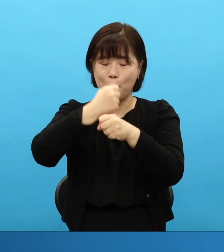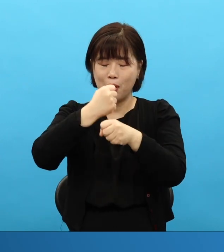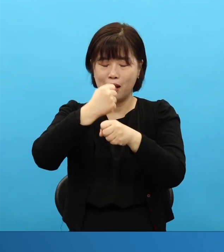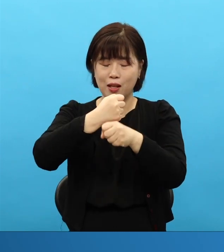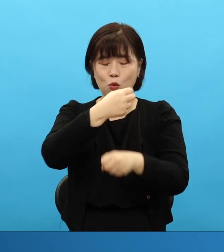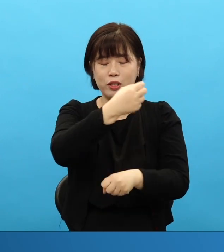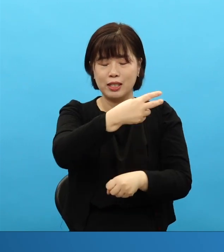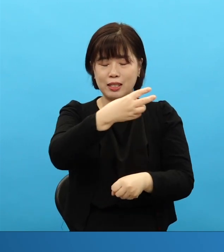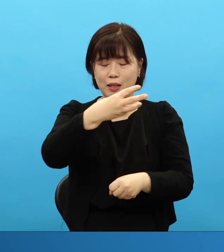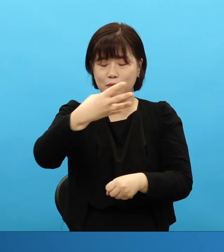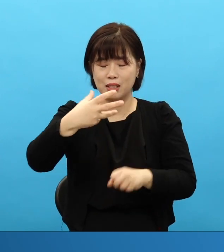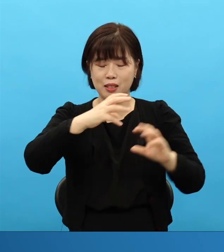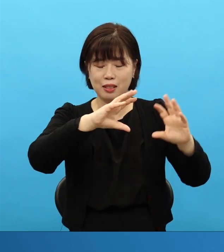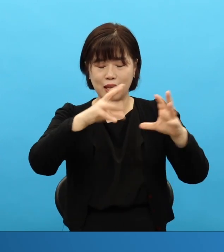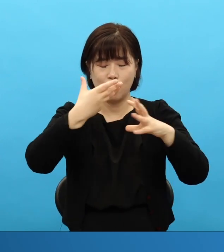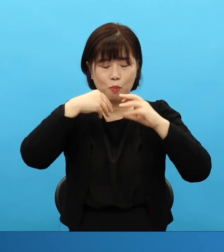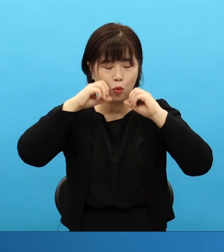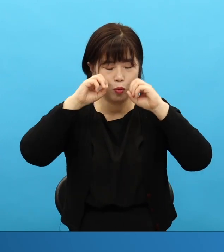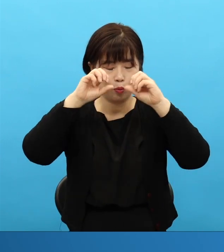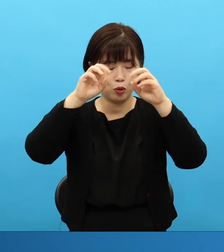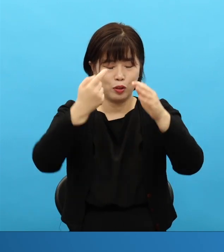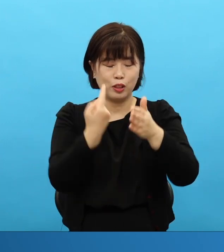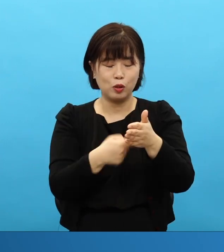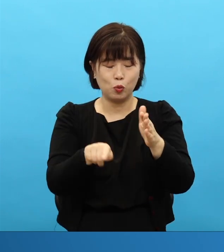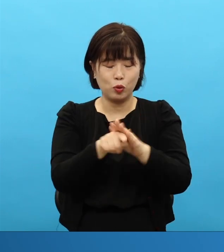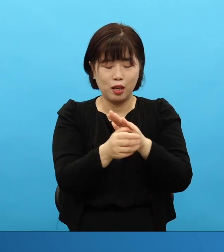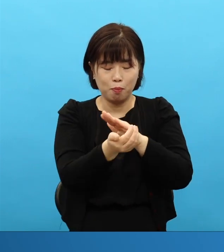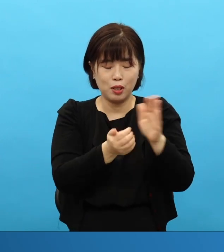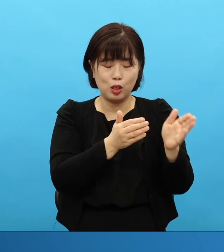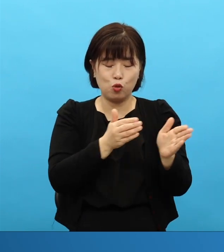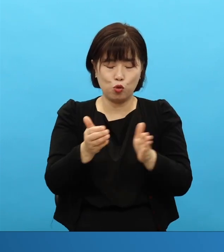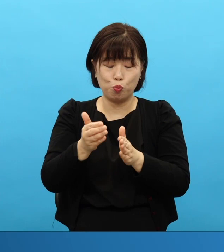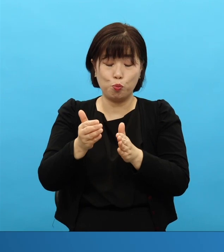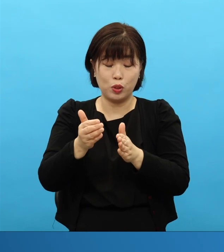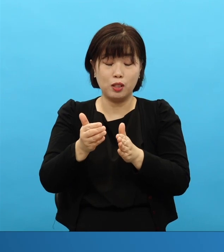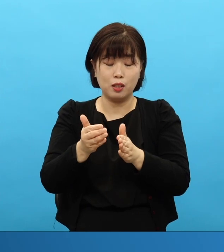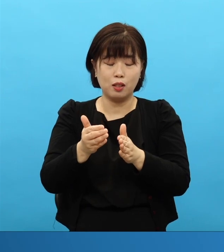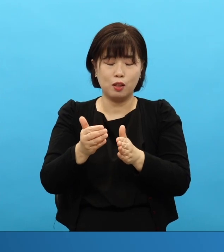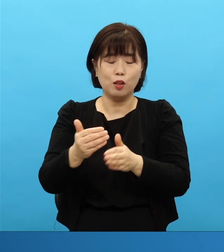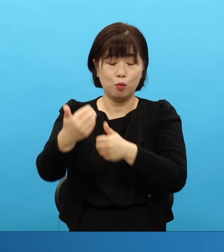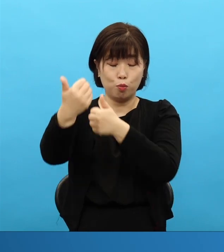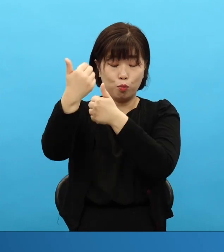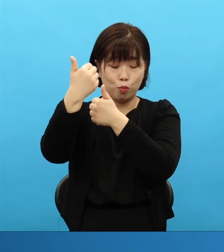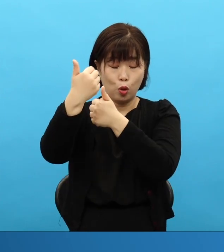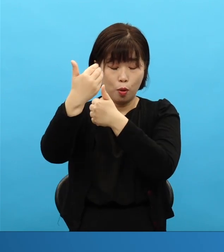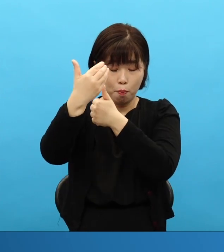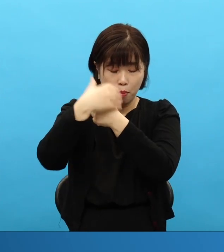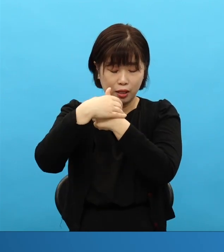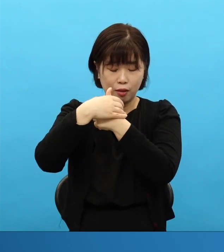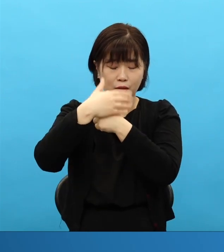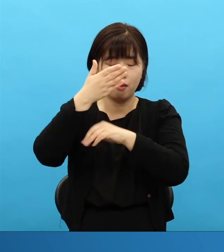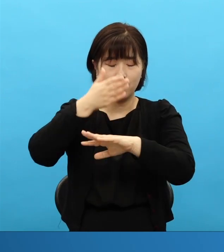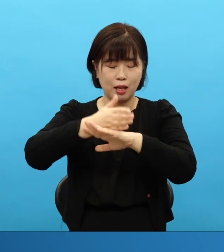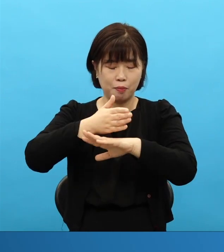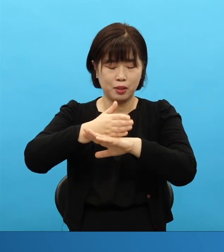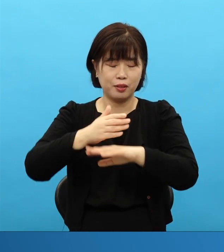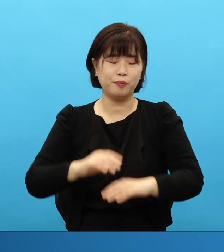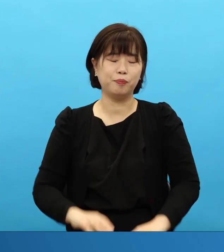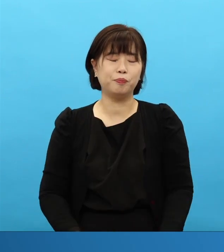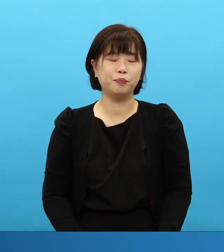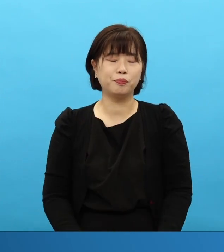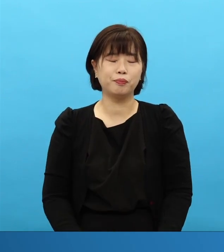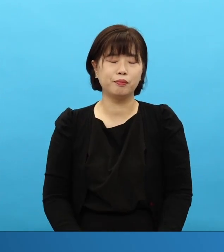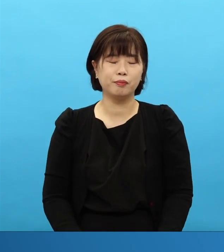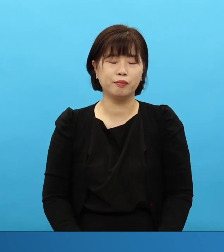감사해요. Thank you for preparing us as the main figures to save the 237 nations and the 5,000 tribes and raise the 3 courtyards in the church for the